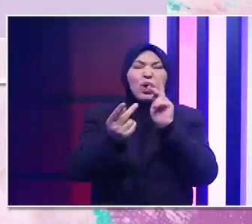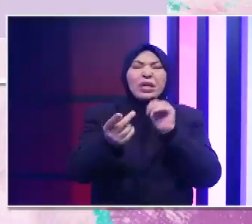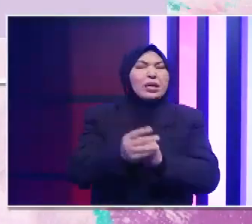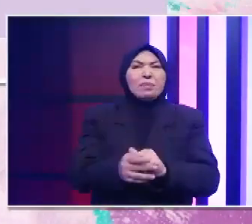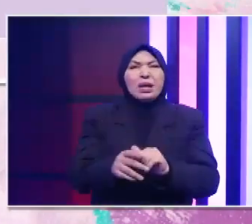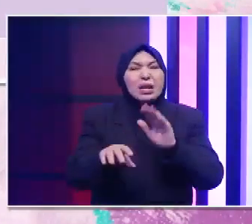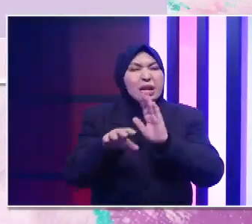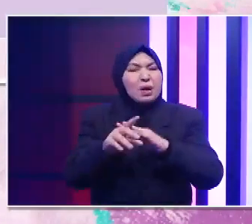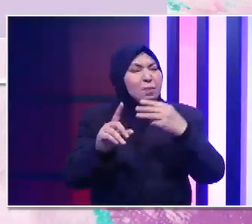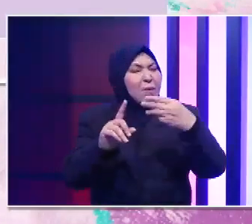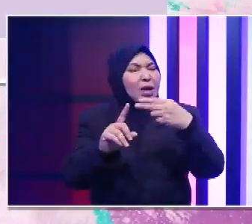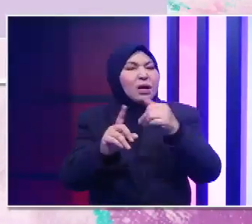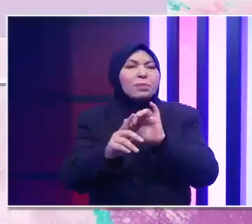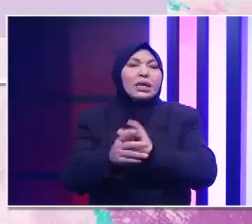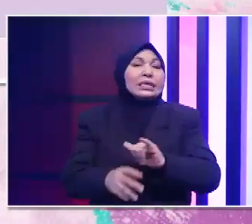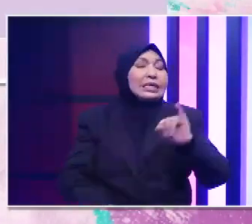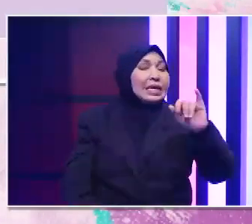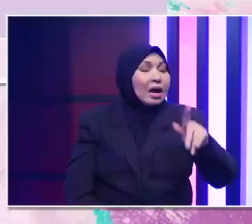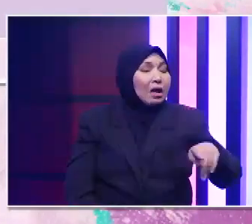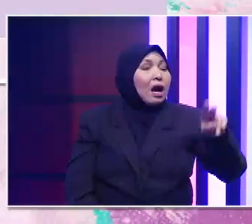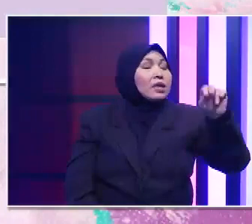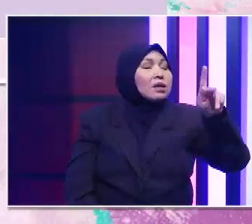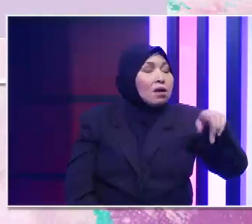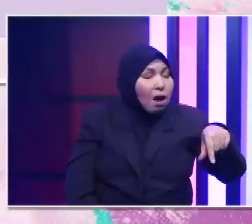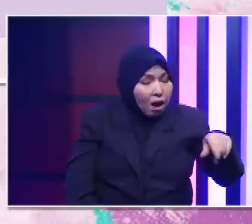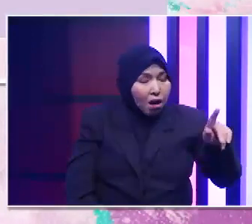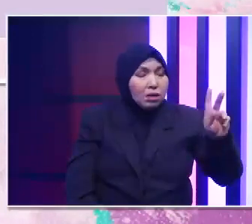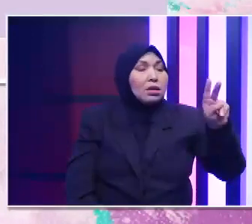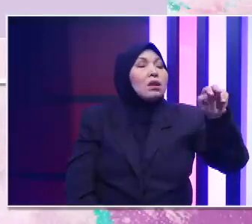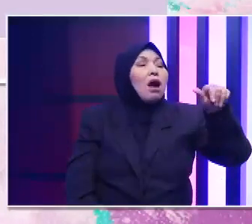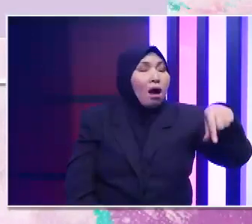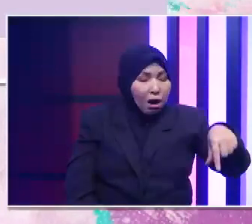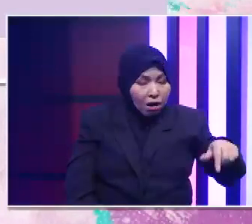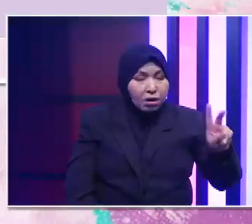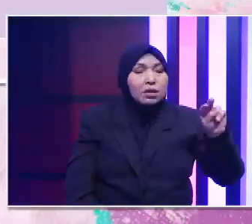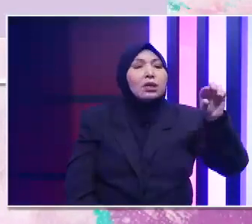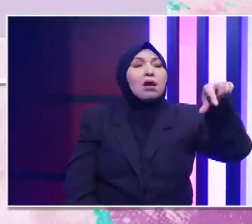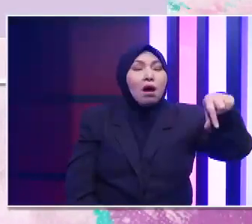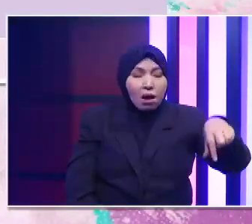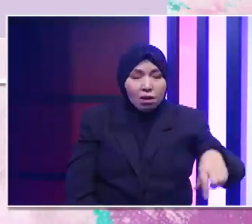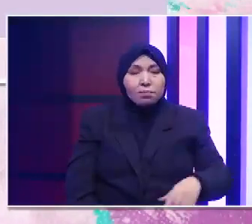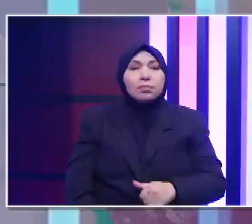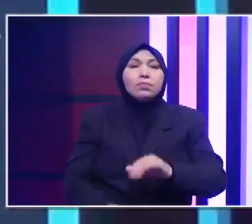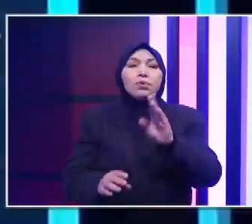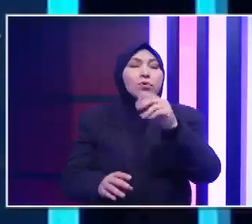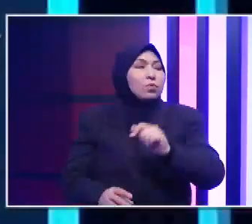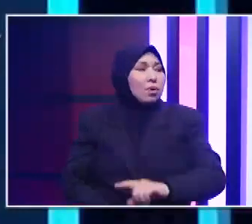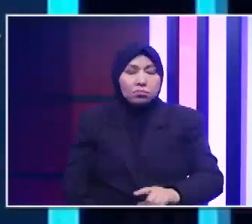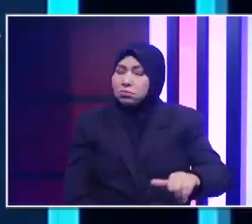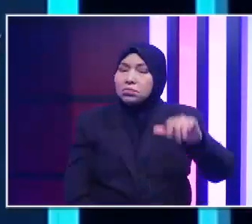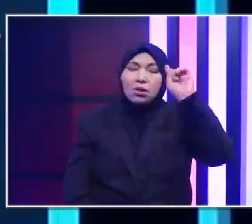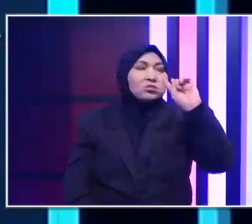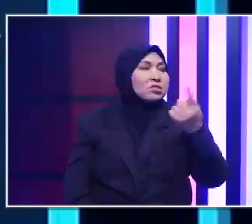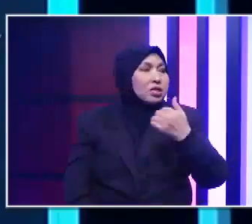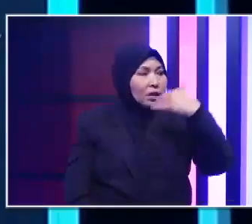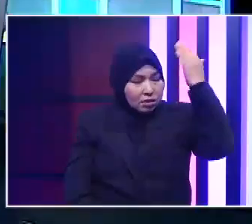sepatunya hanya iyakanabudu nah bodoh itu saja au Ikhwan Langsa